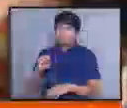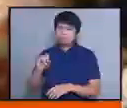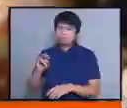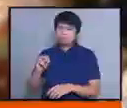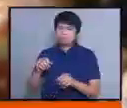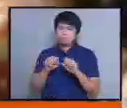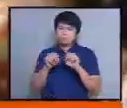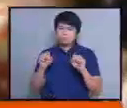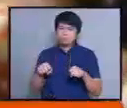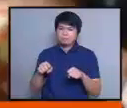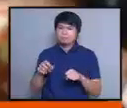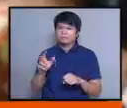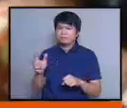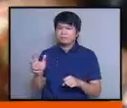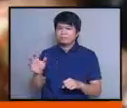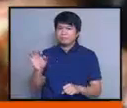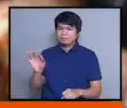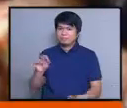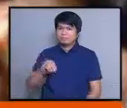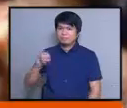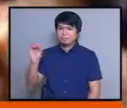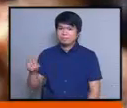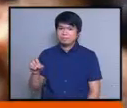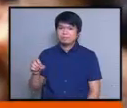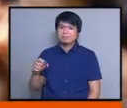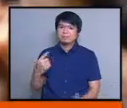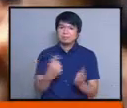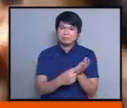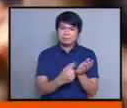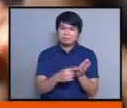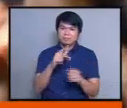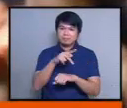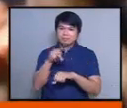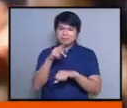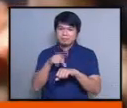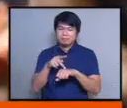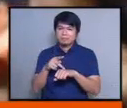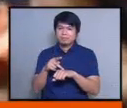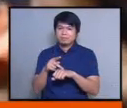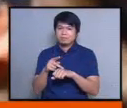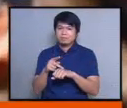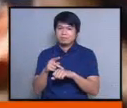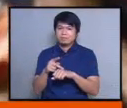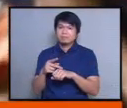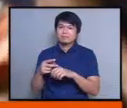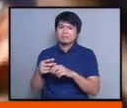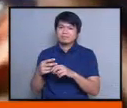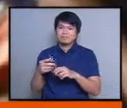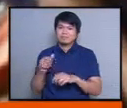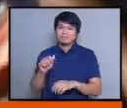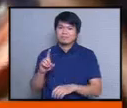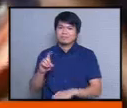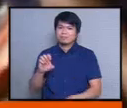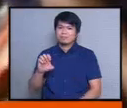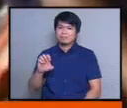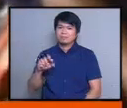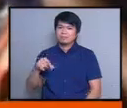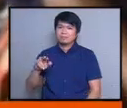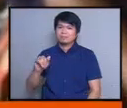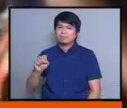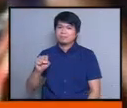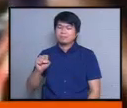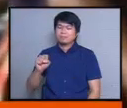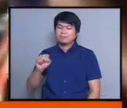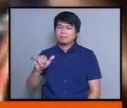ihimayin, 39% daw ang score ng Pilipinas pagdating sa adequacy o yung pagiging